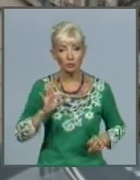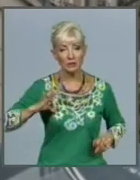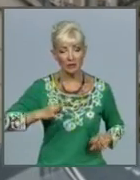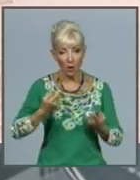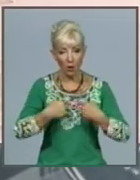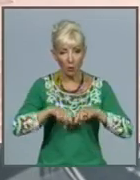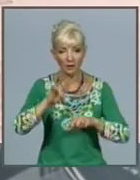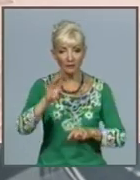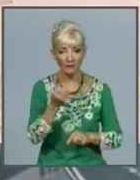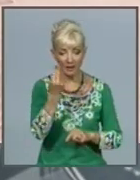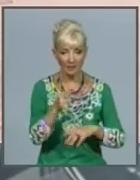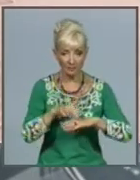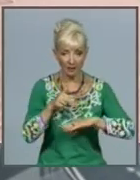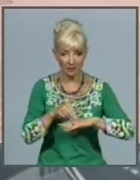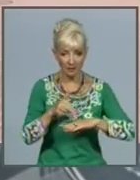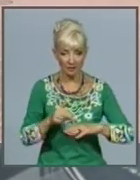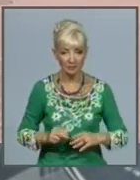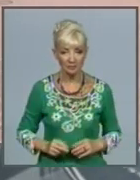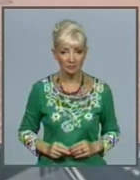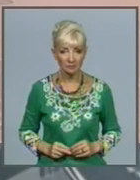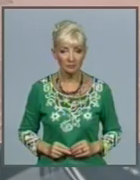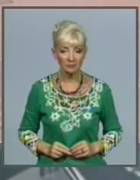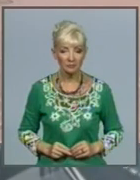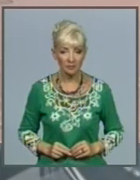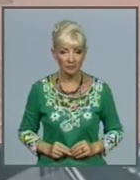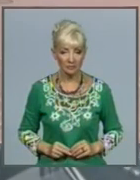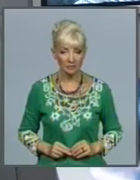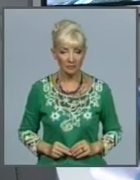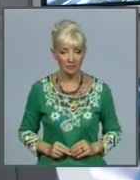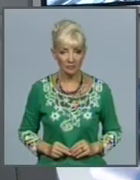поліції. Юлія Біла та Євген Клочко, Харківські Ізвістія.